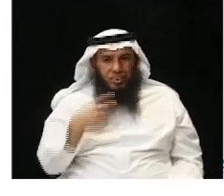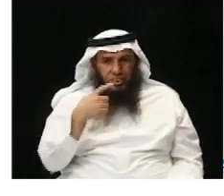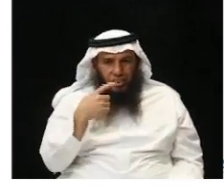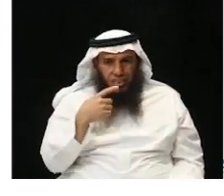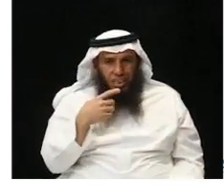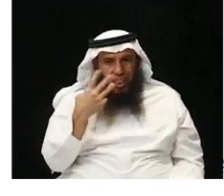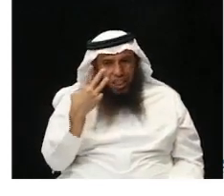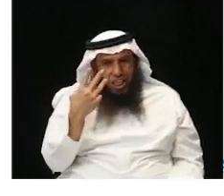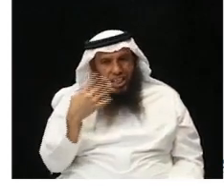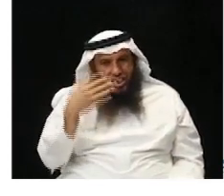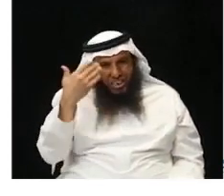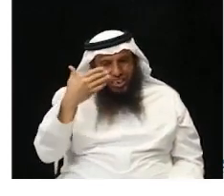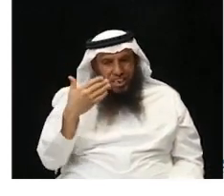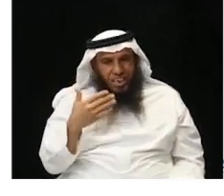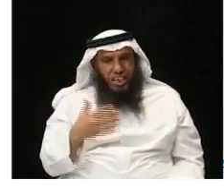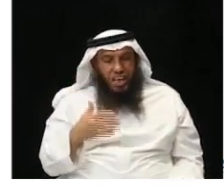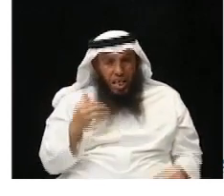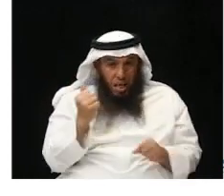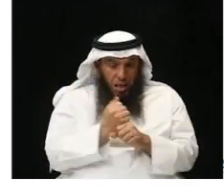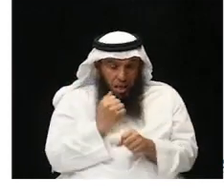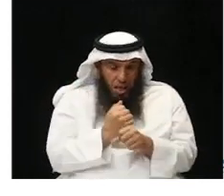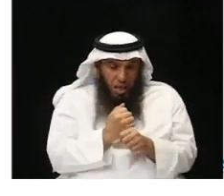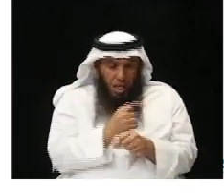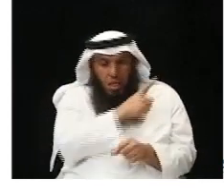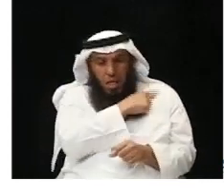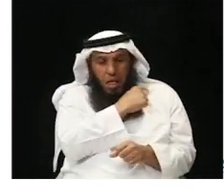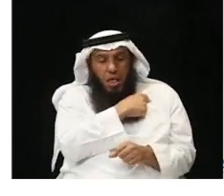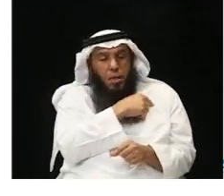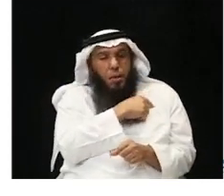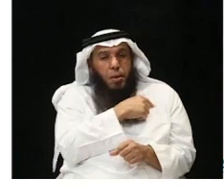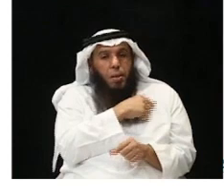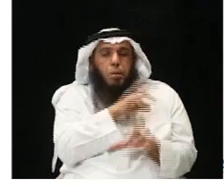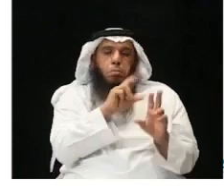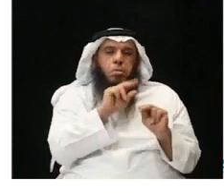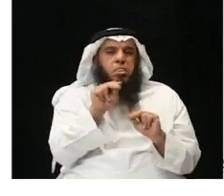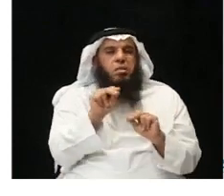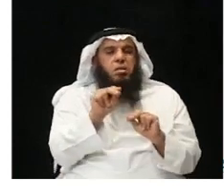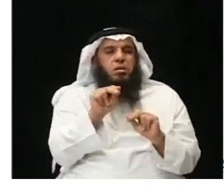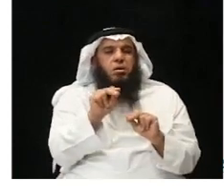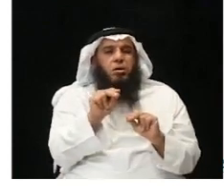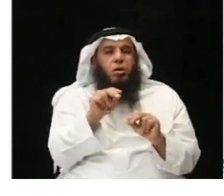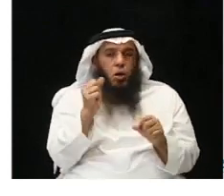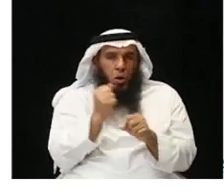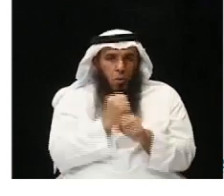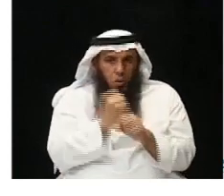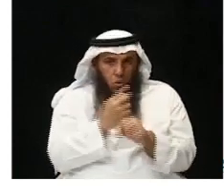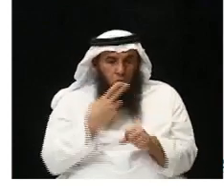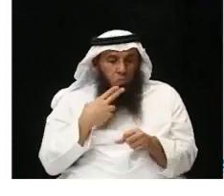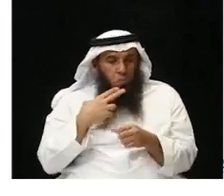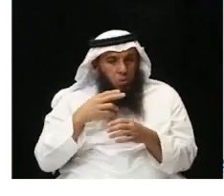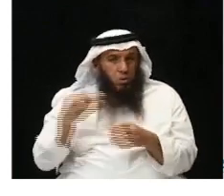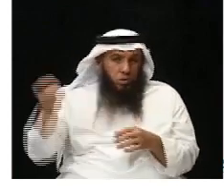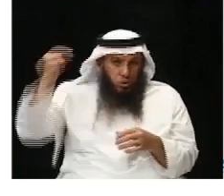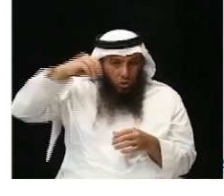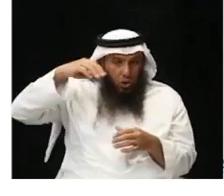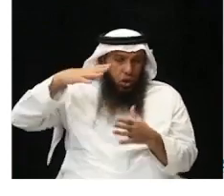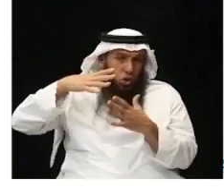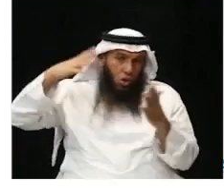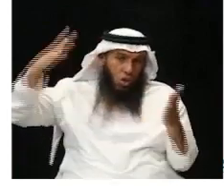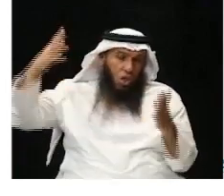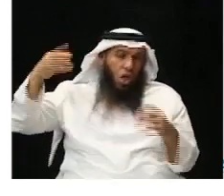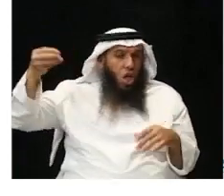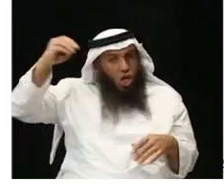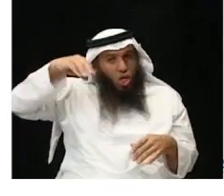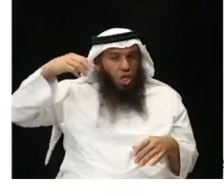رقم 3 أن من عمل سيئة فإنه يجزى بمثلها، أما من عمل صالحا فإنه يثاب